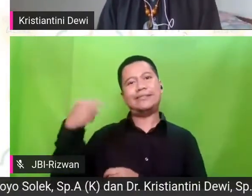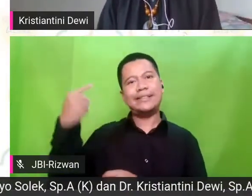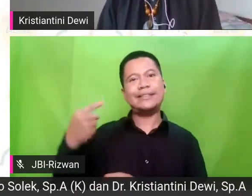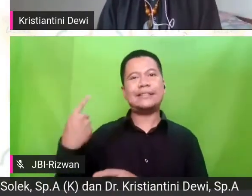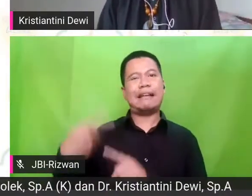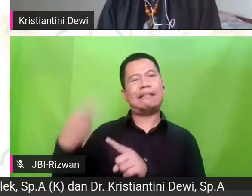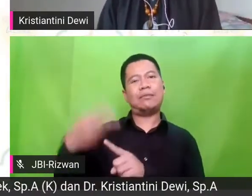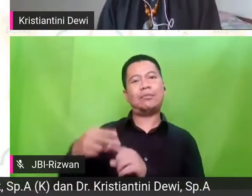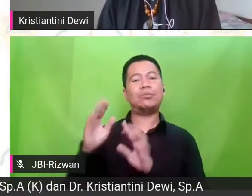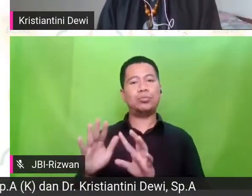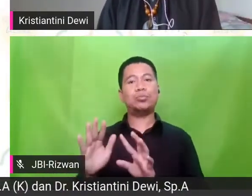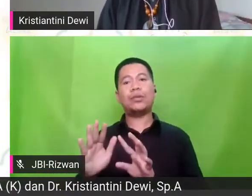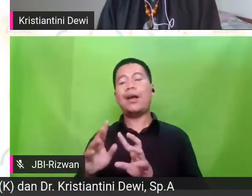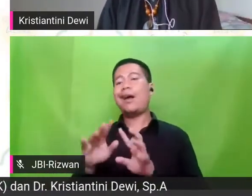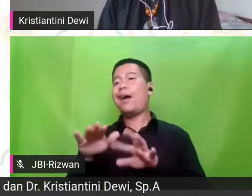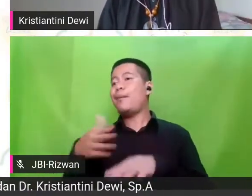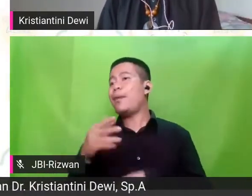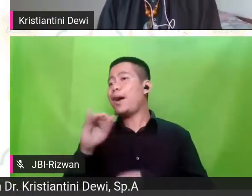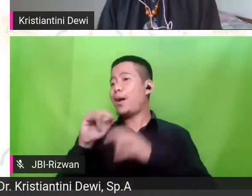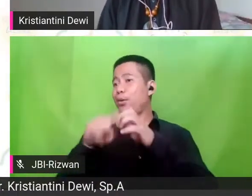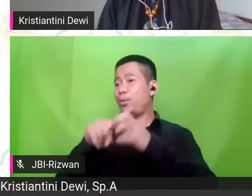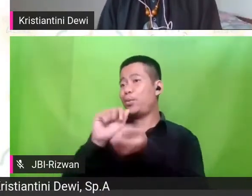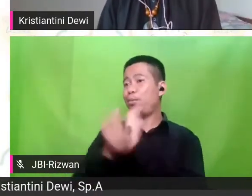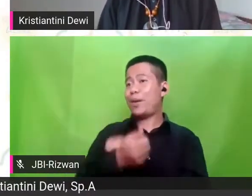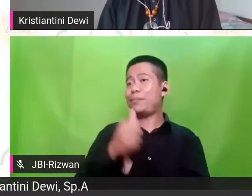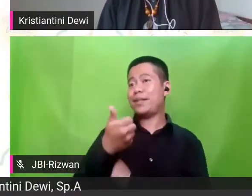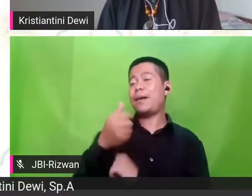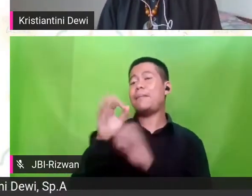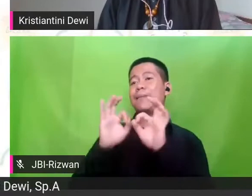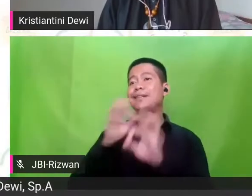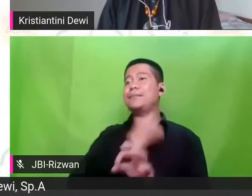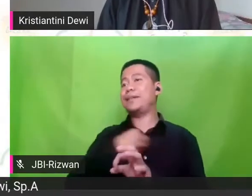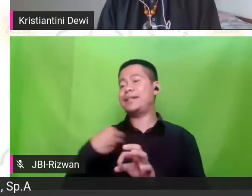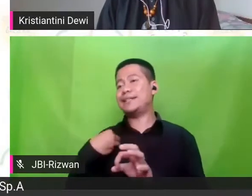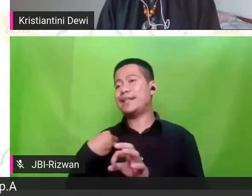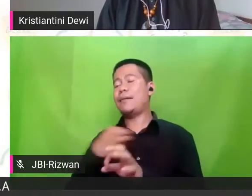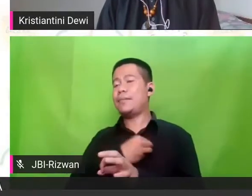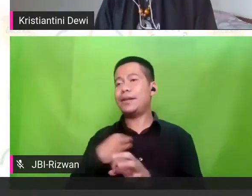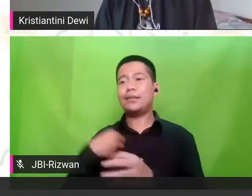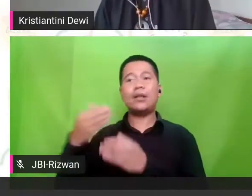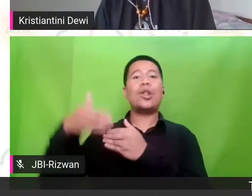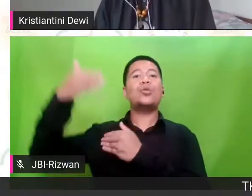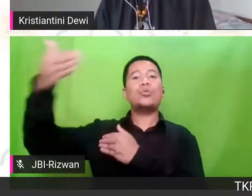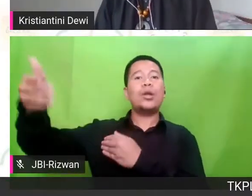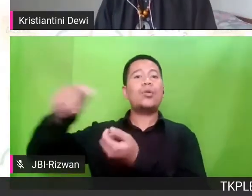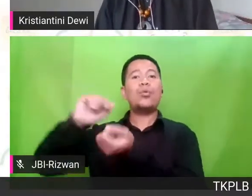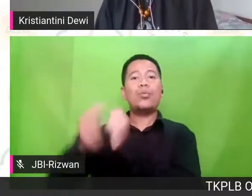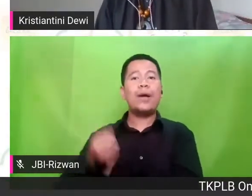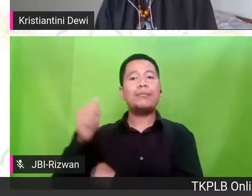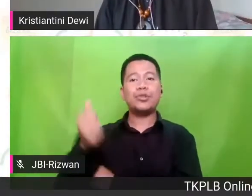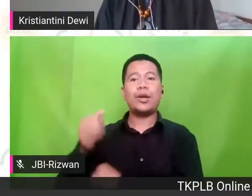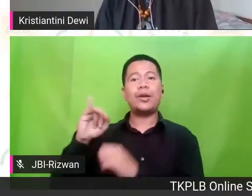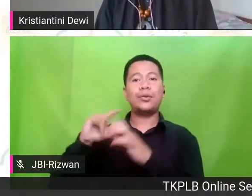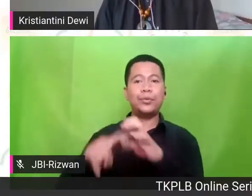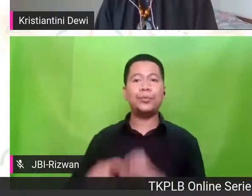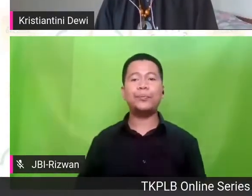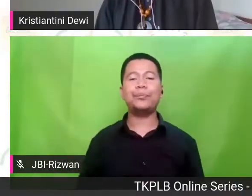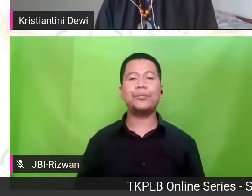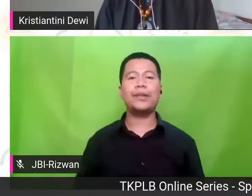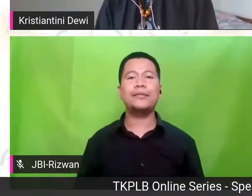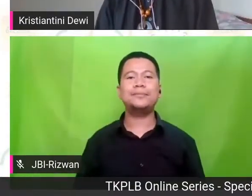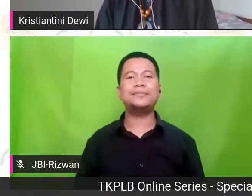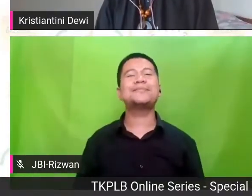apakah IQ itu bisa berubah ketika diperiksa di pemeriksaan berikutnya? Katanya seperti itu. Bagaimana ini Dok